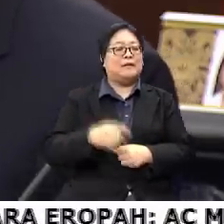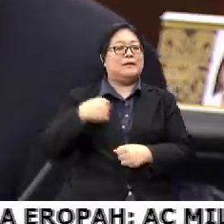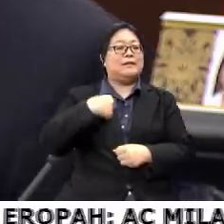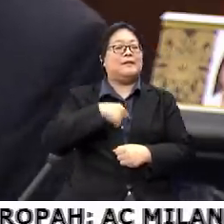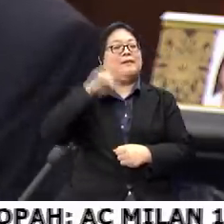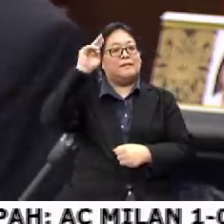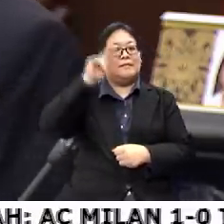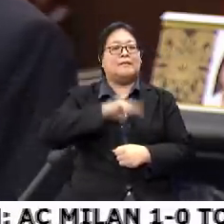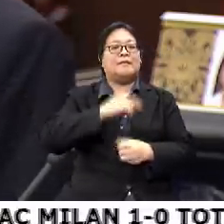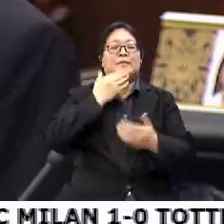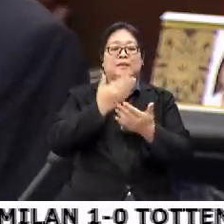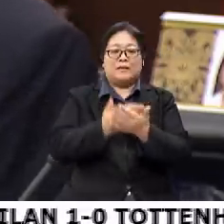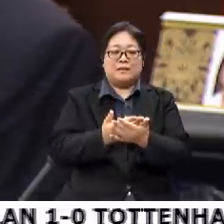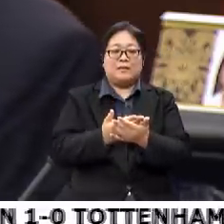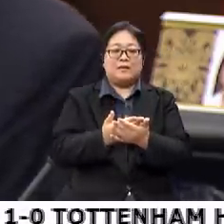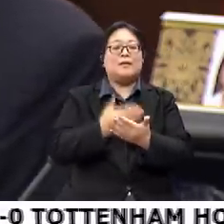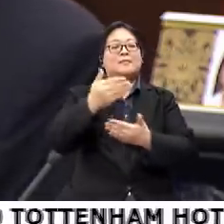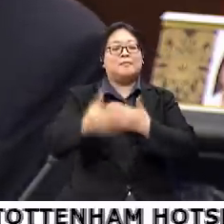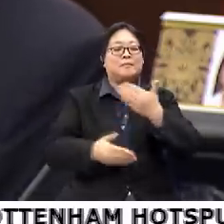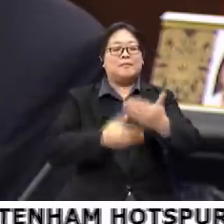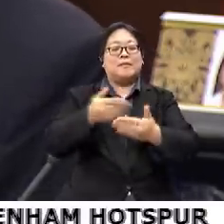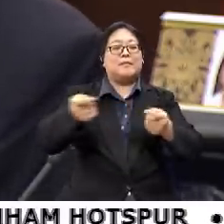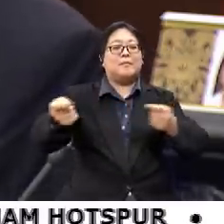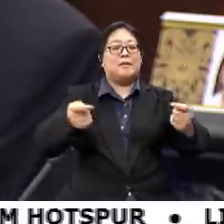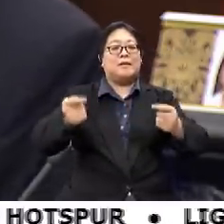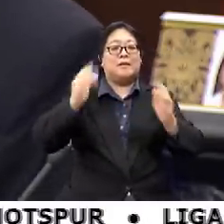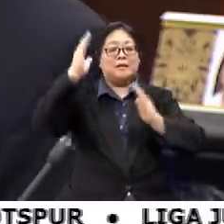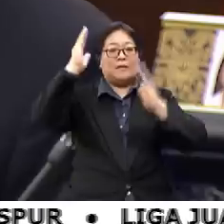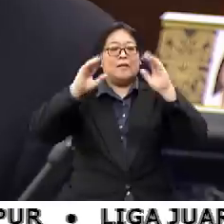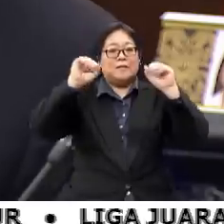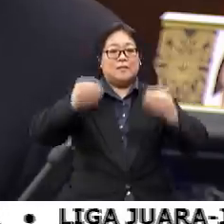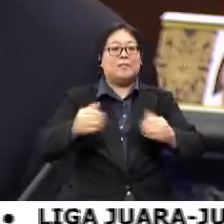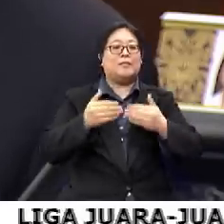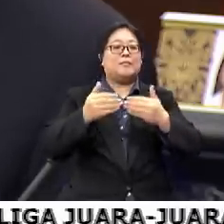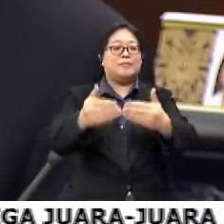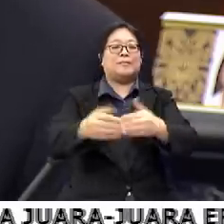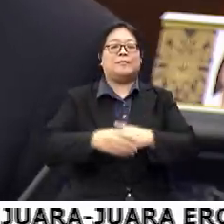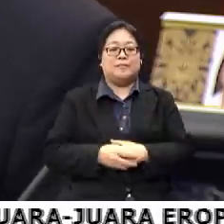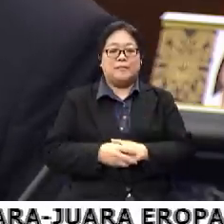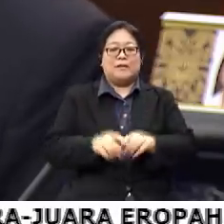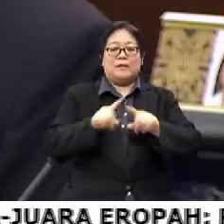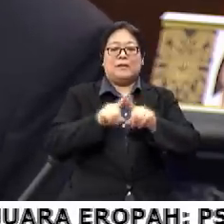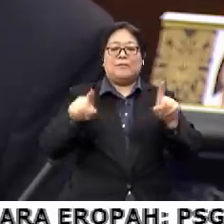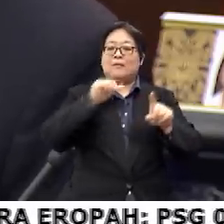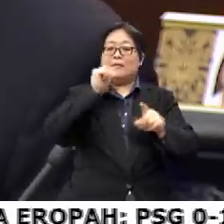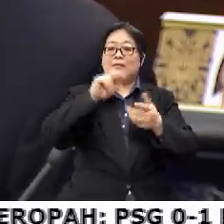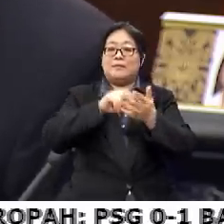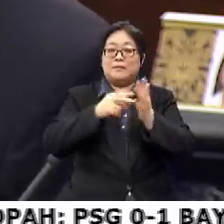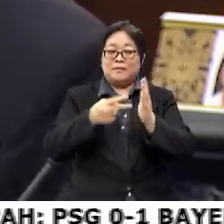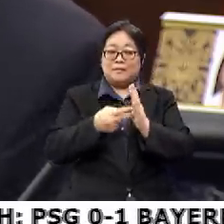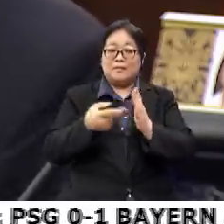baik untuk pastikan supaya perjalanan pemerintahan negara ini akan dapat kita teruskan. Tapi tidak berarti bahawa